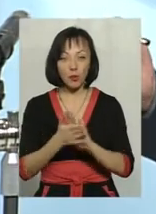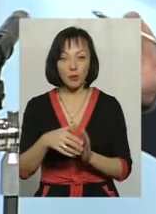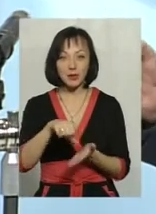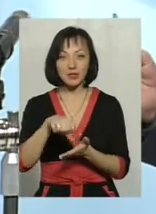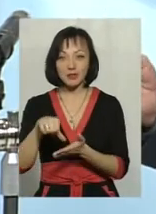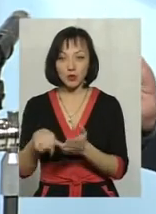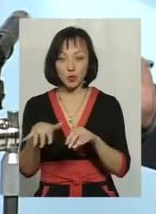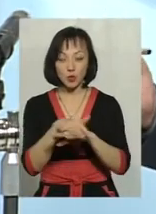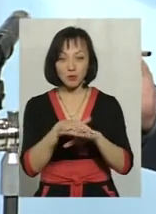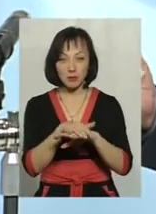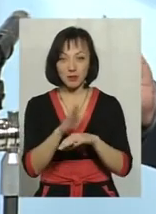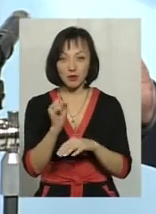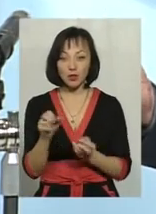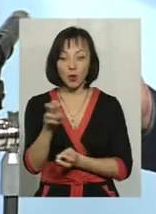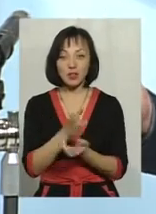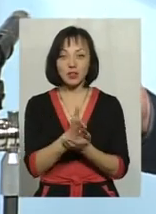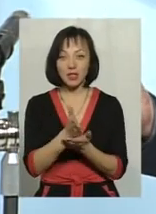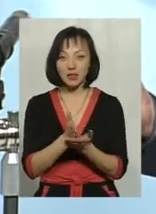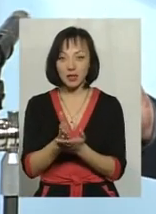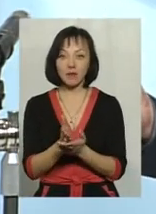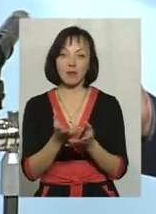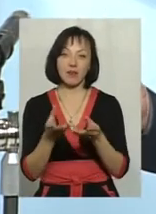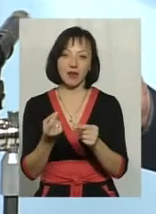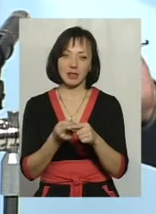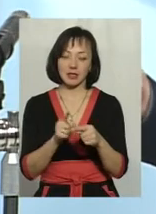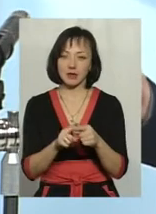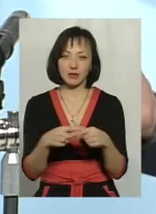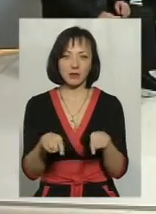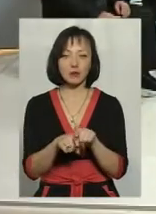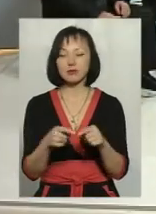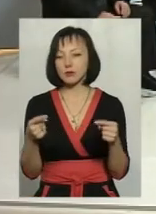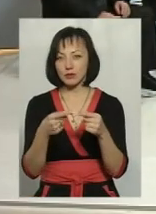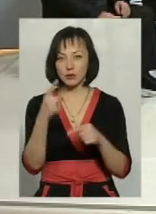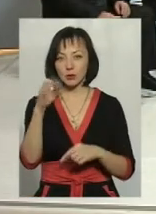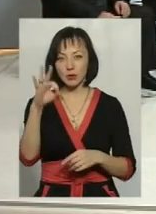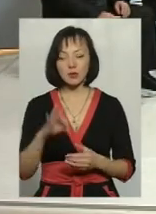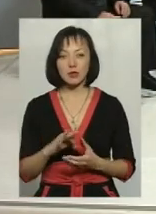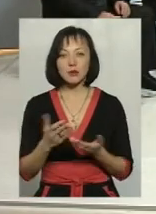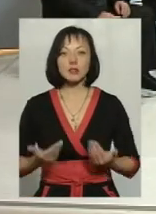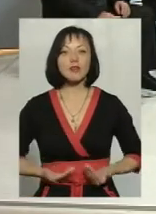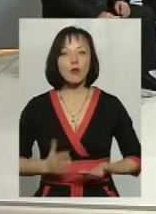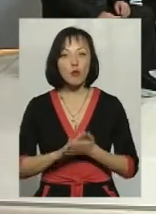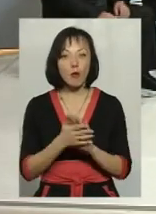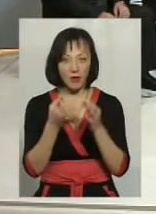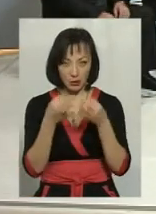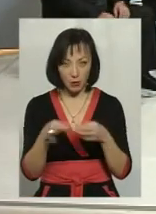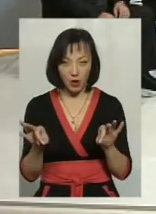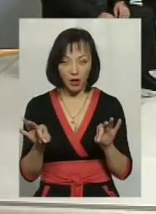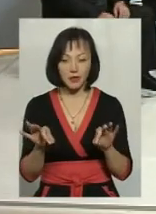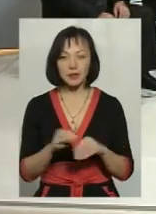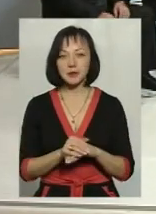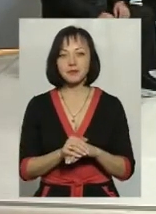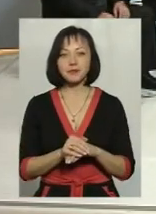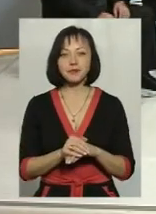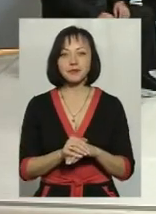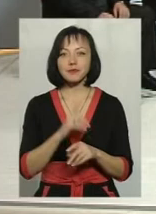представників суспільства, шукати шляхи і кардинально впливати на це, тому що все-таки безумовно. Ми живемо в умовах демократії. Ну, перш за все,